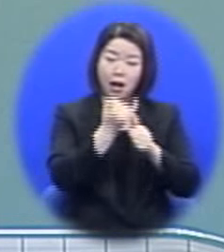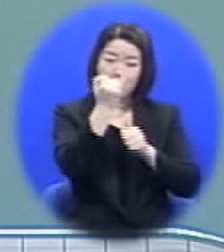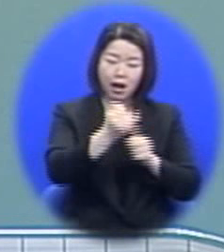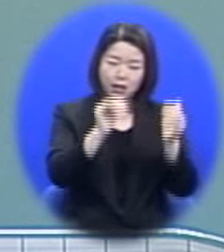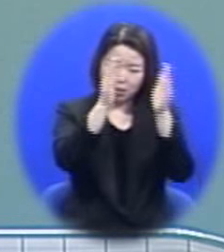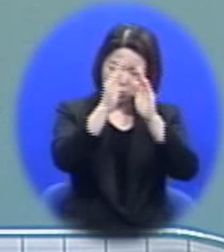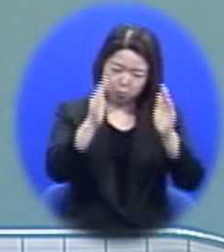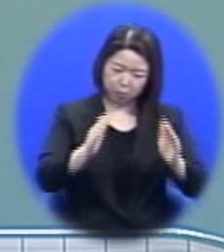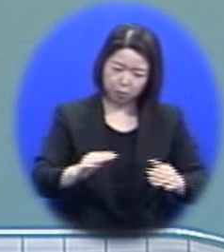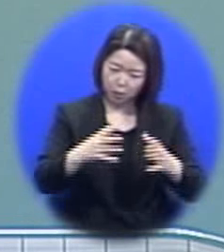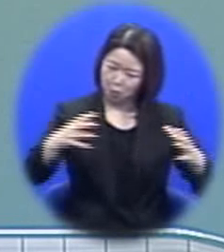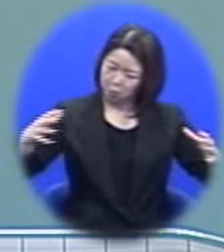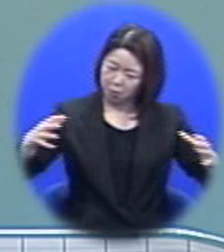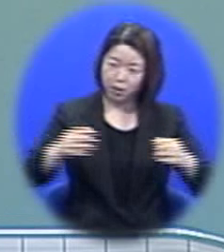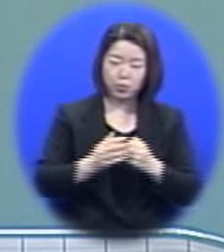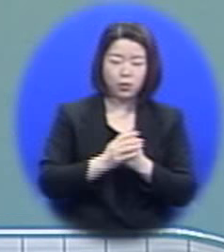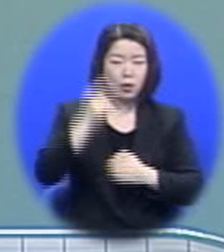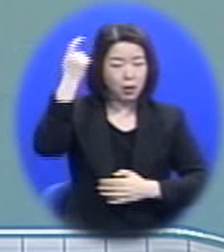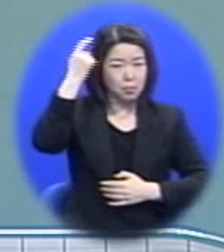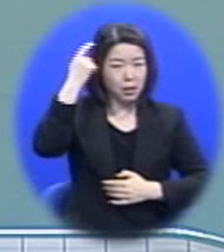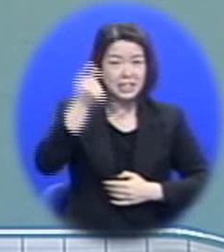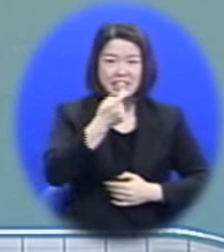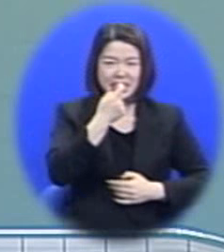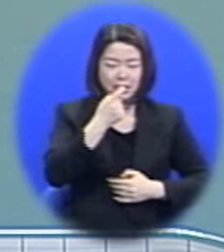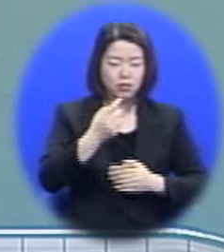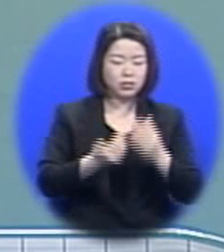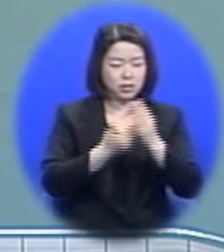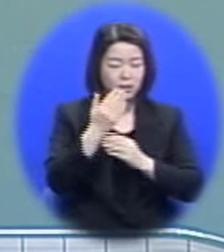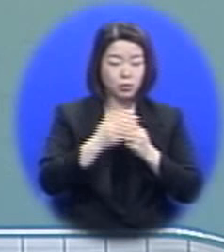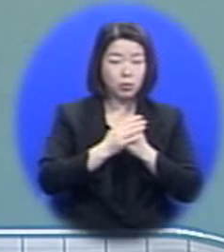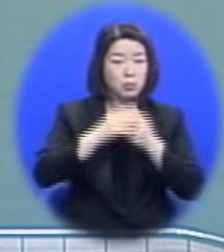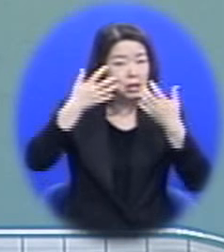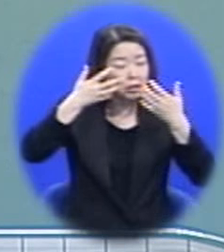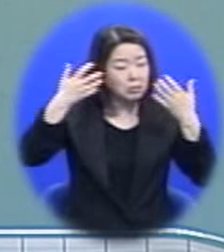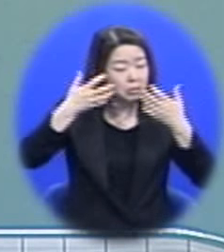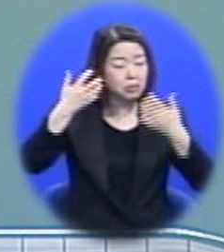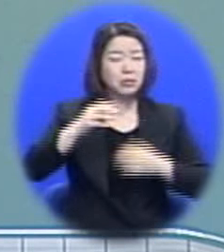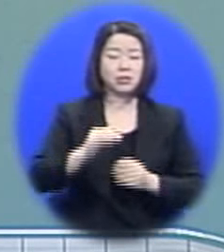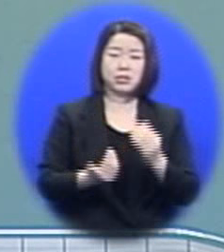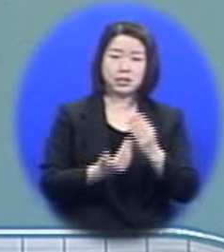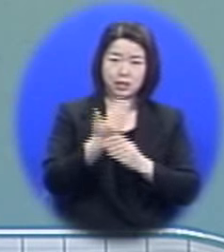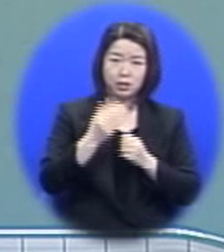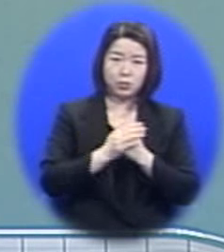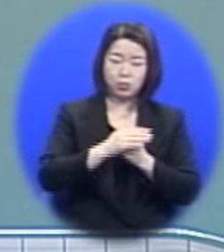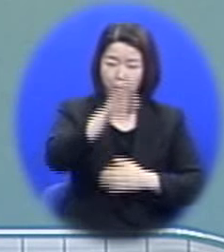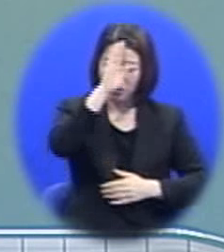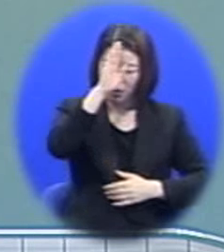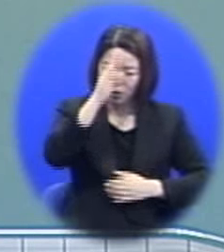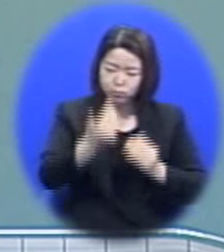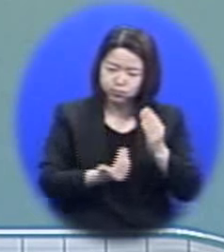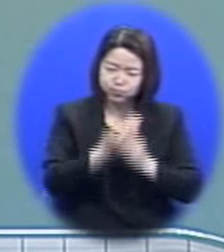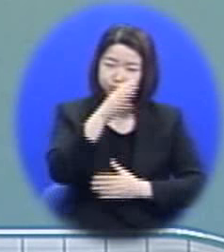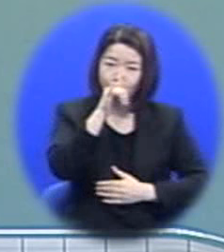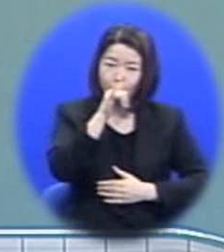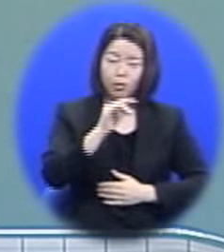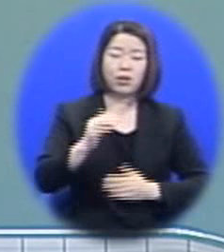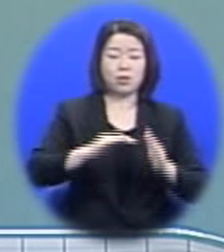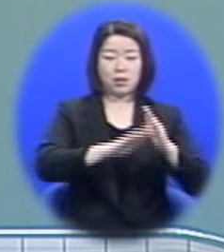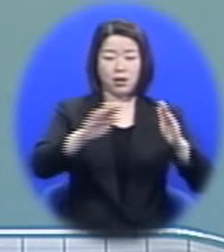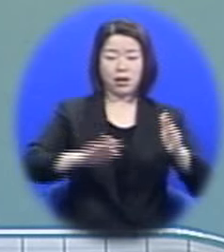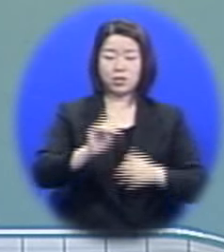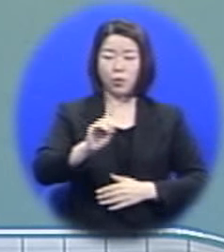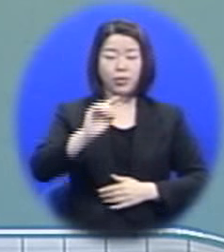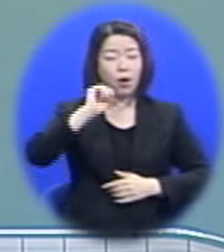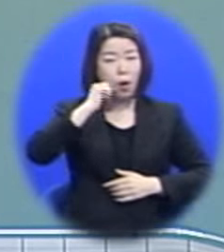바뀌고 머리에 흰머리도 생기고 주름도 생기고 병들기도 하고 가정에 어떤 어려운